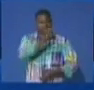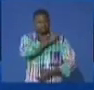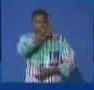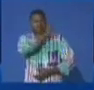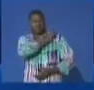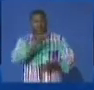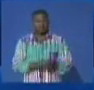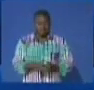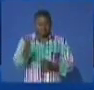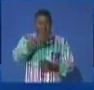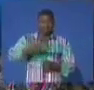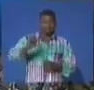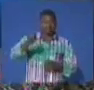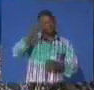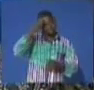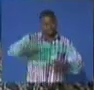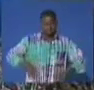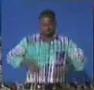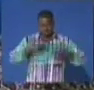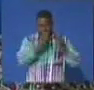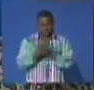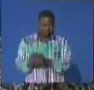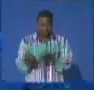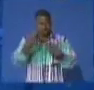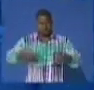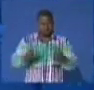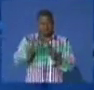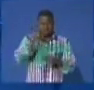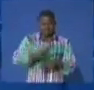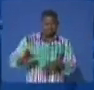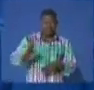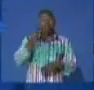concerne l'état du vivre ensemble au Burkina Faso, au vu des différents conflits sociaux.